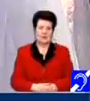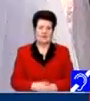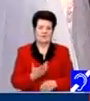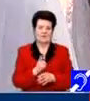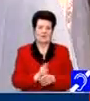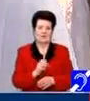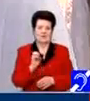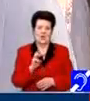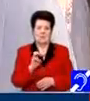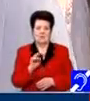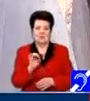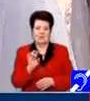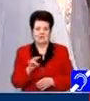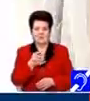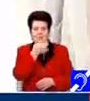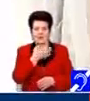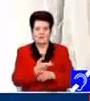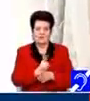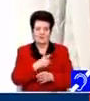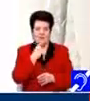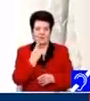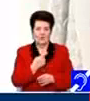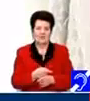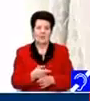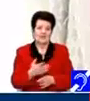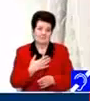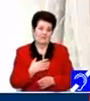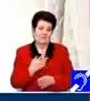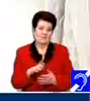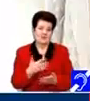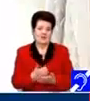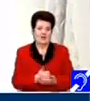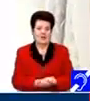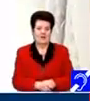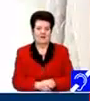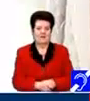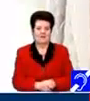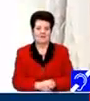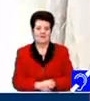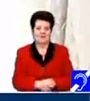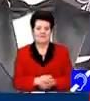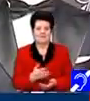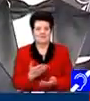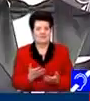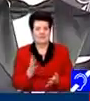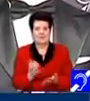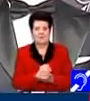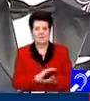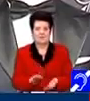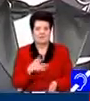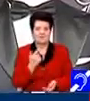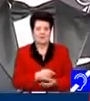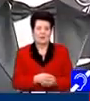emoționată, dar îmi place foarte mult. Ele sunt frumoase, per general, da. dar ceva potrivit mie încă nu am găsit.